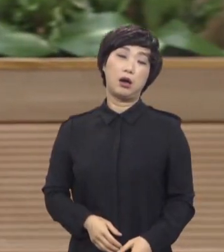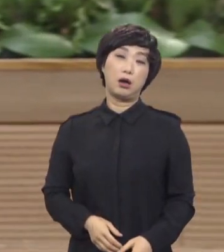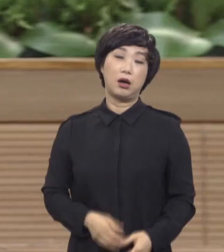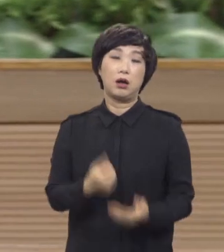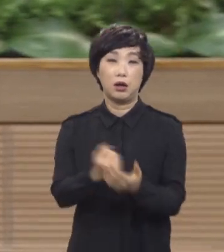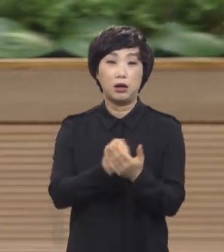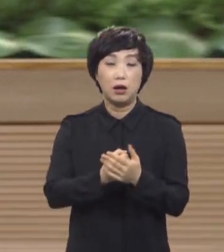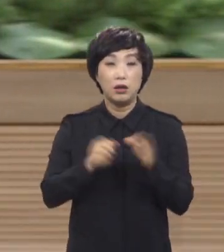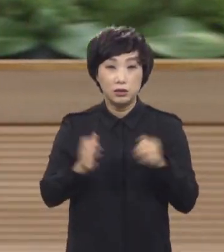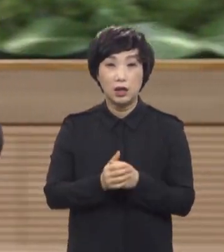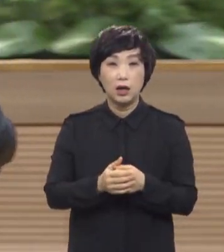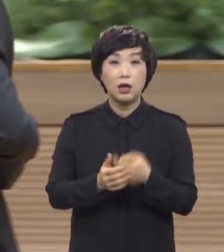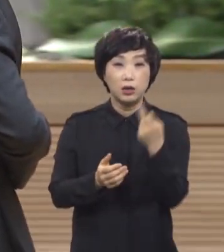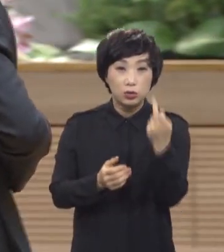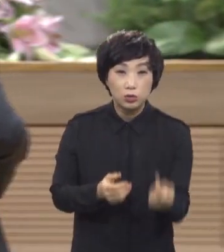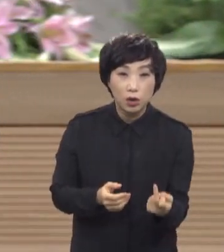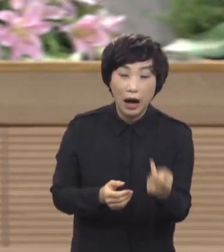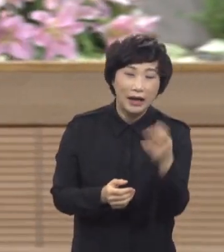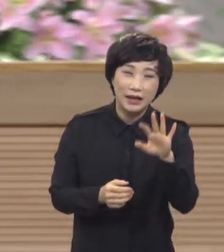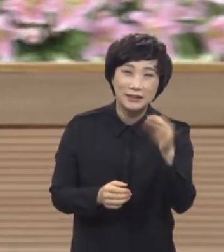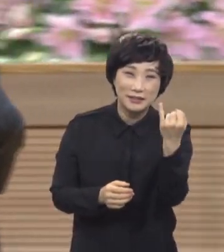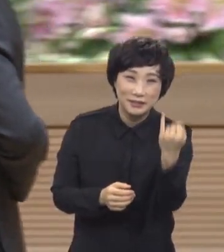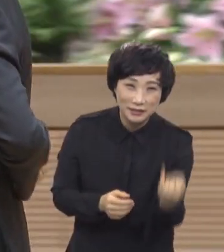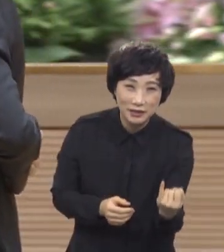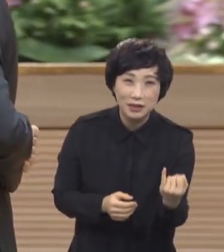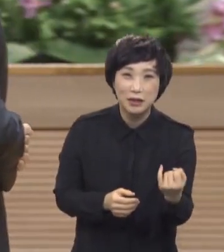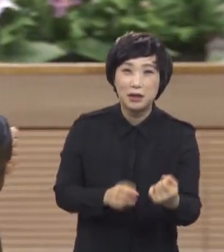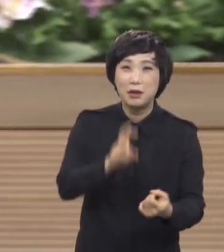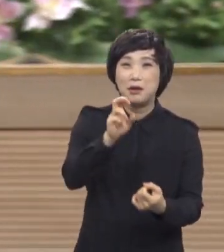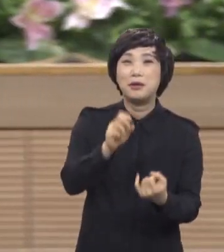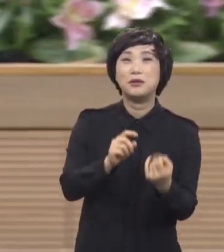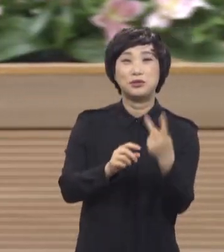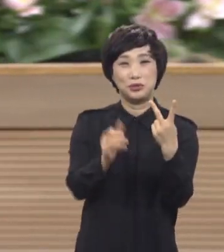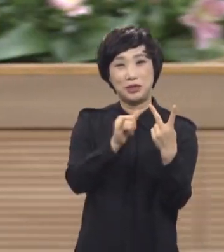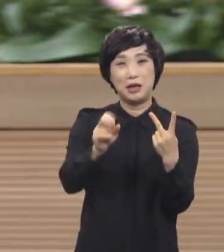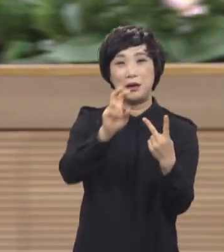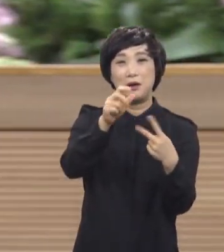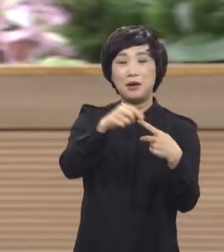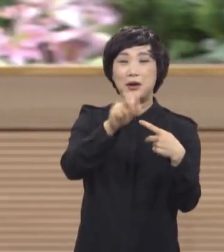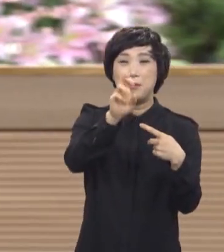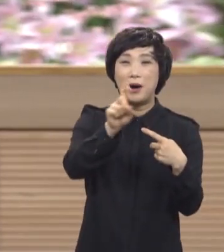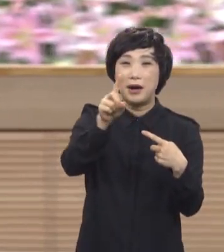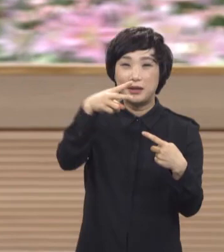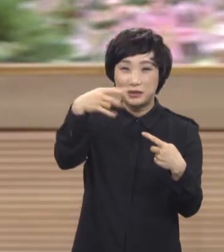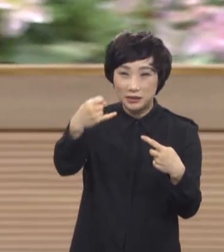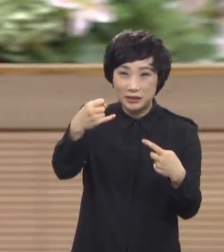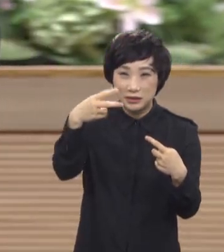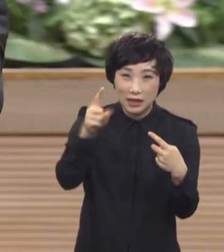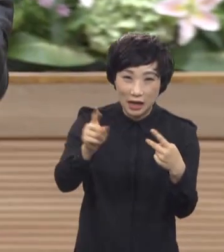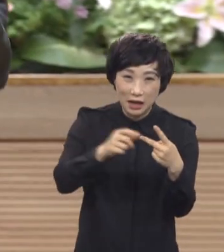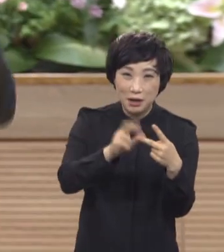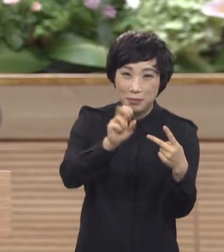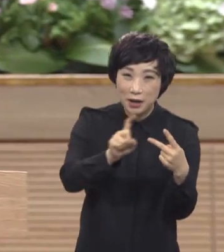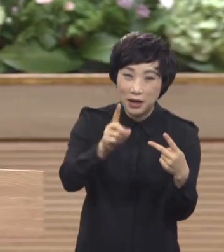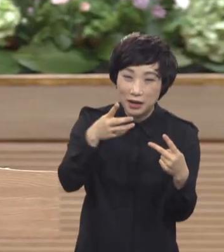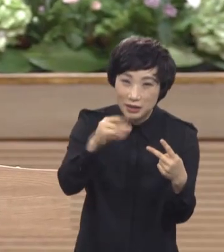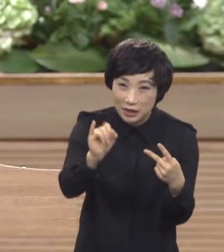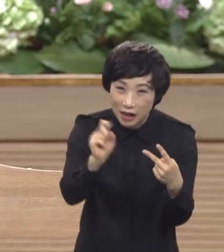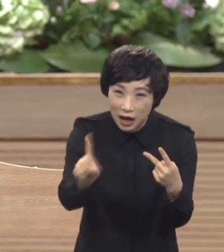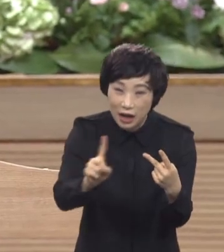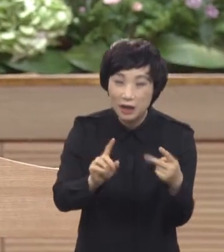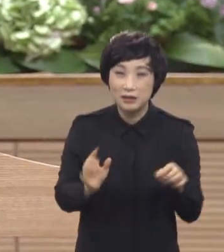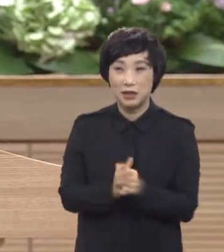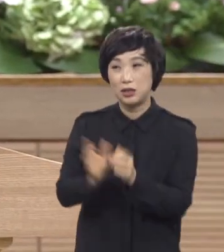누이 바리아와 마르다가 우리 예수님이 충말로 나와 우리와의